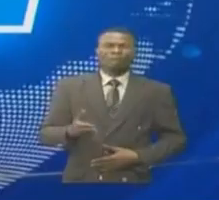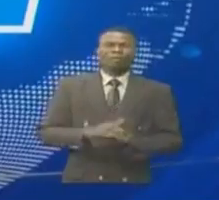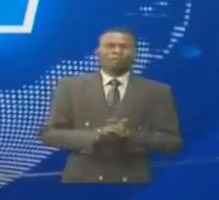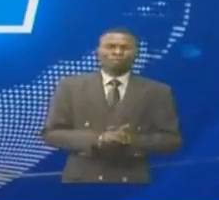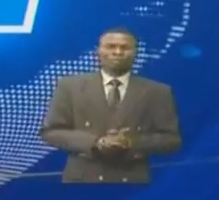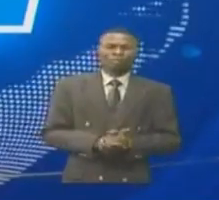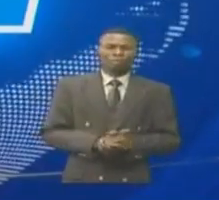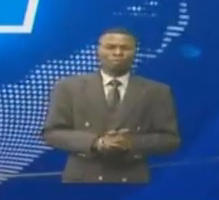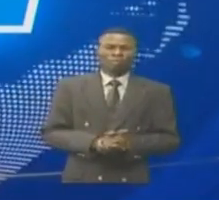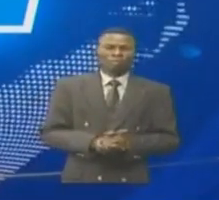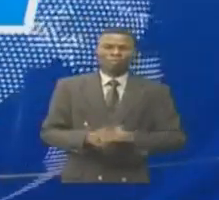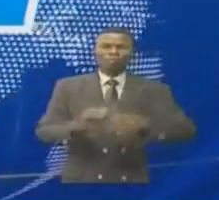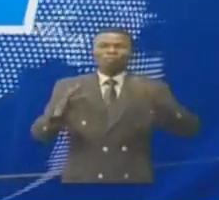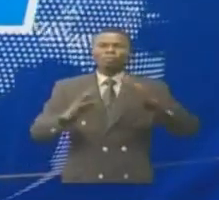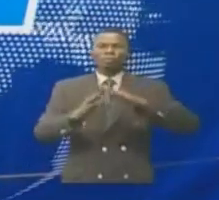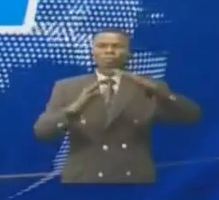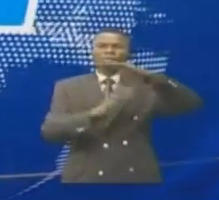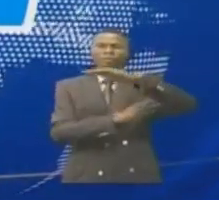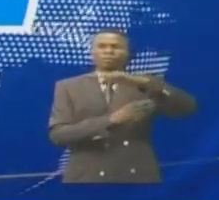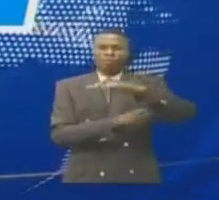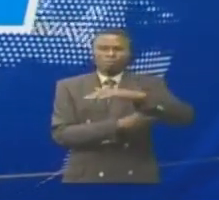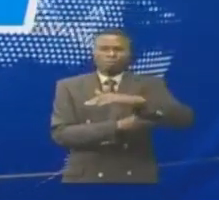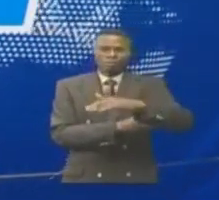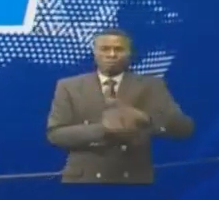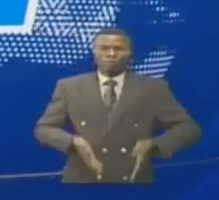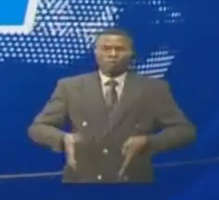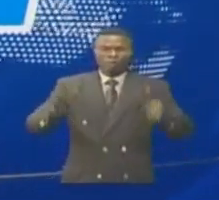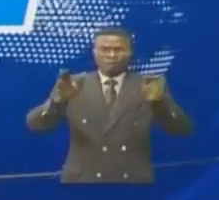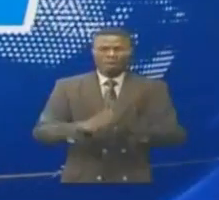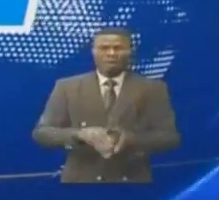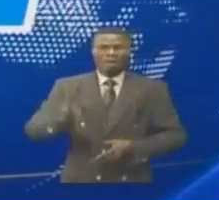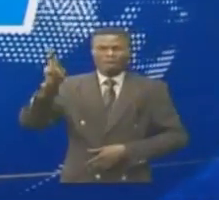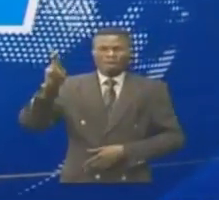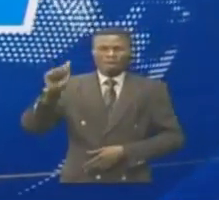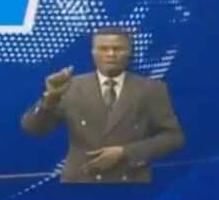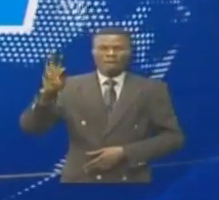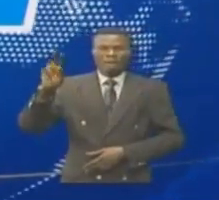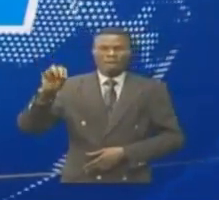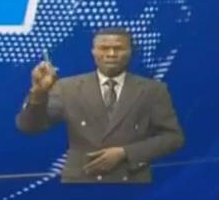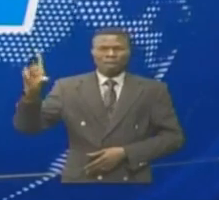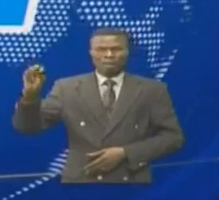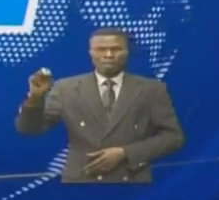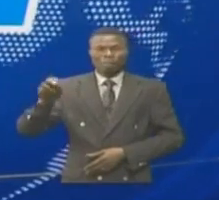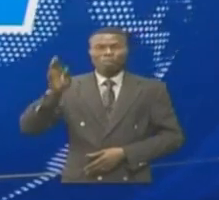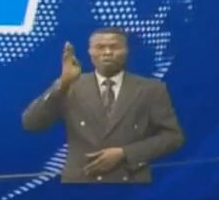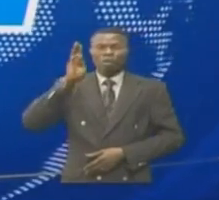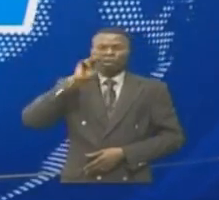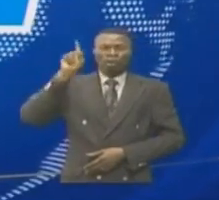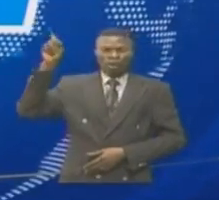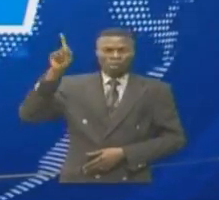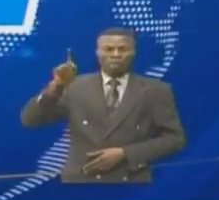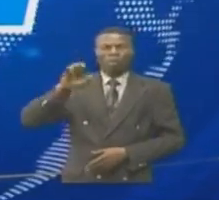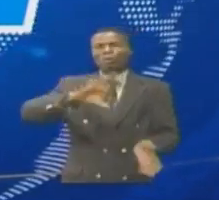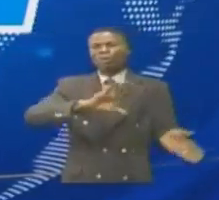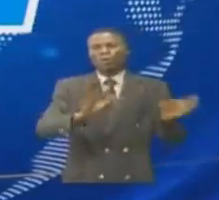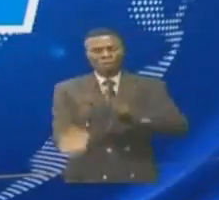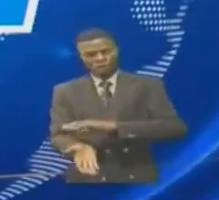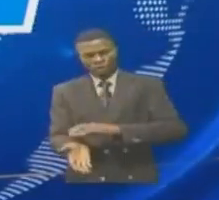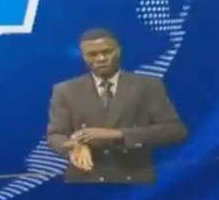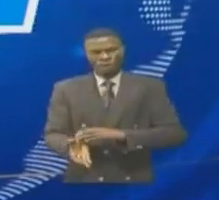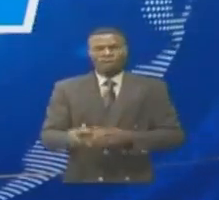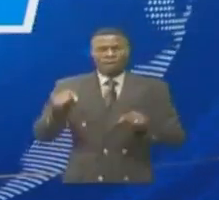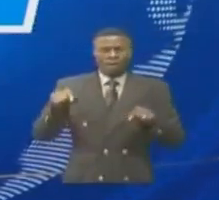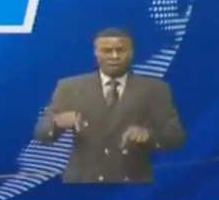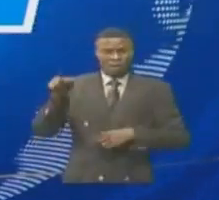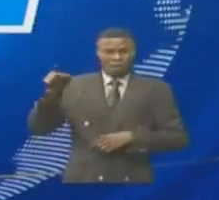La passerelle jetée sur la rivière Kalamwa-Boma s'est effondrée après son inauguration par le maire de la ville. Nous sommes